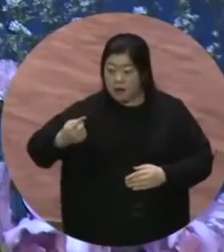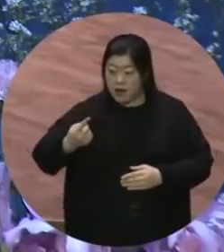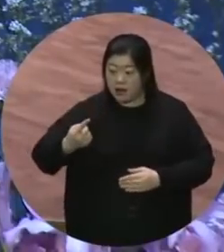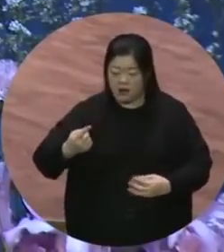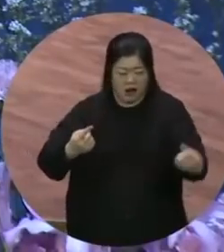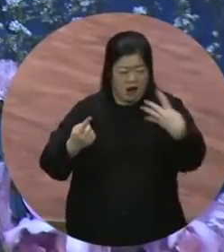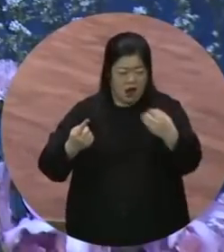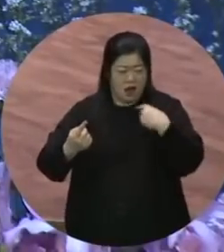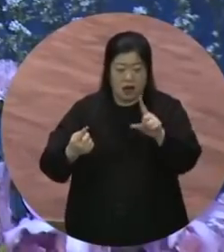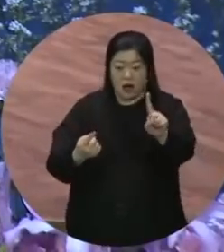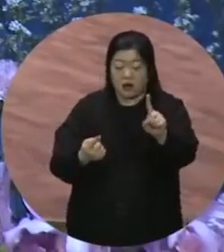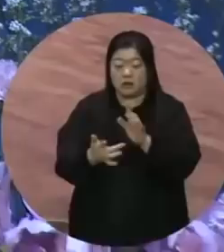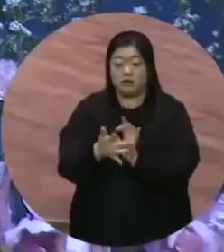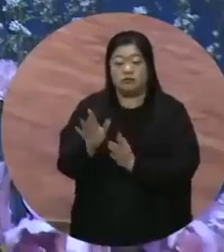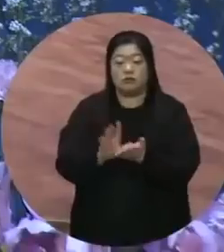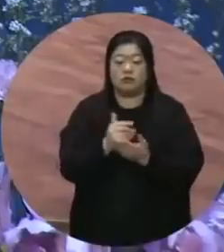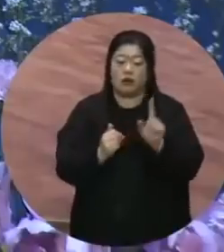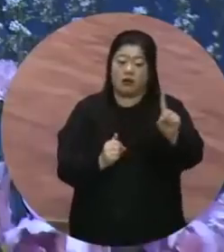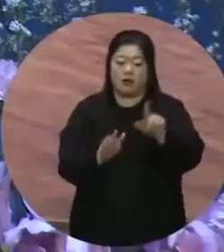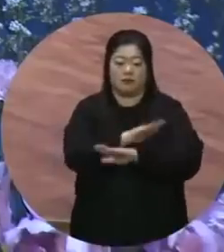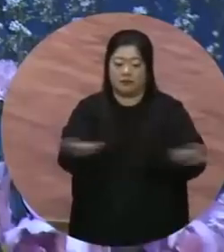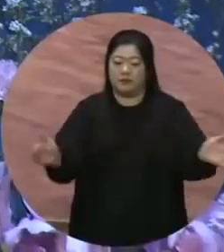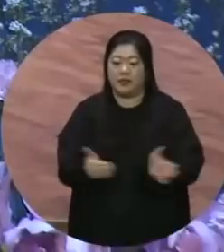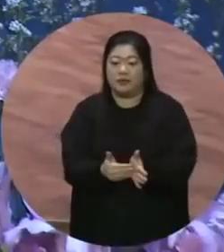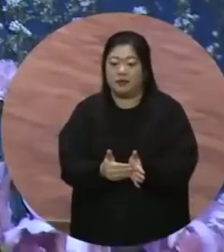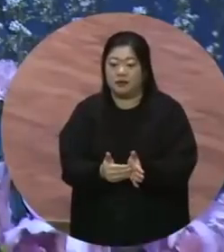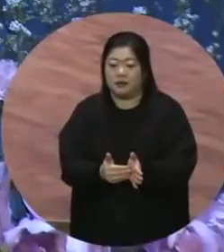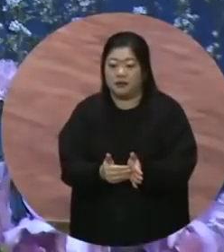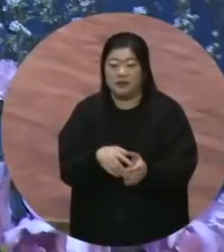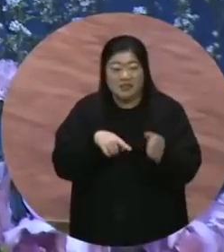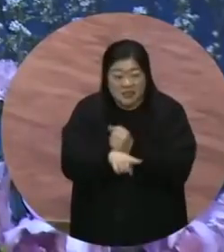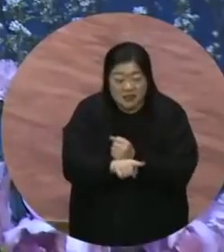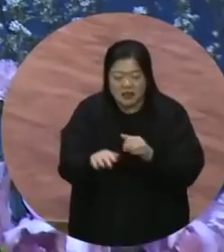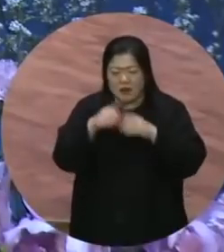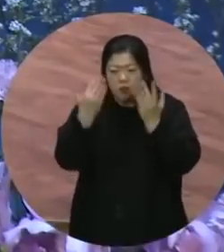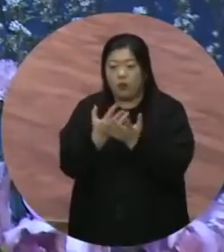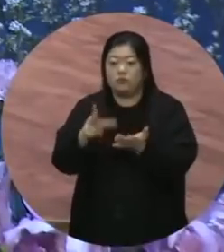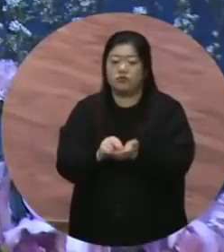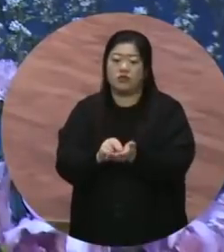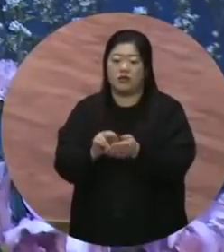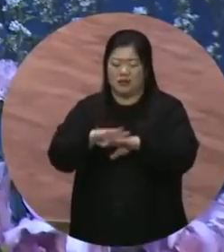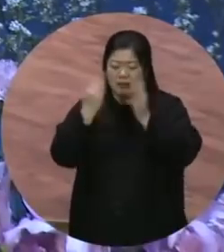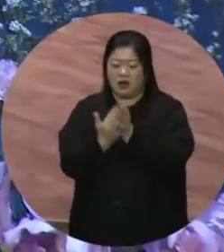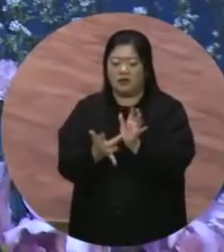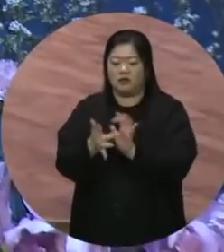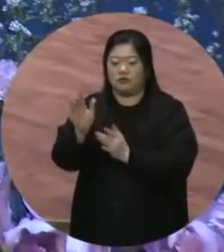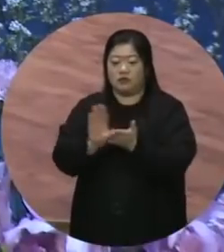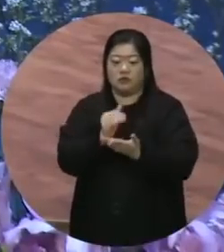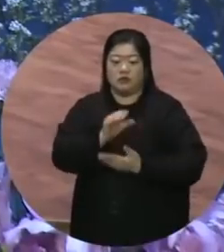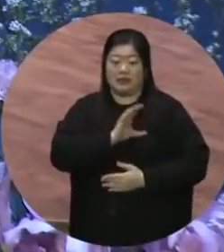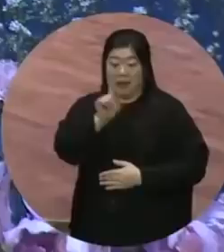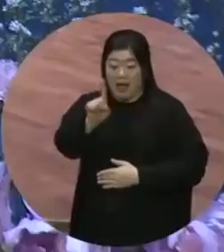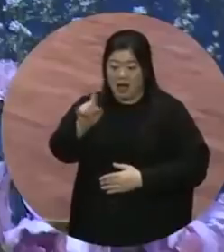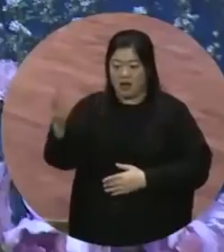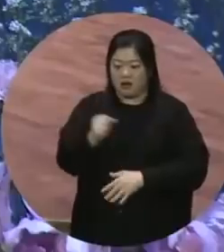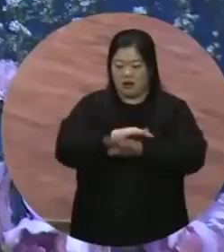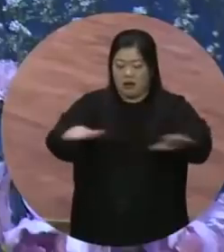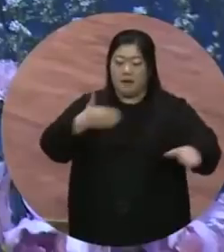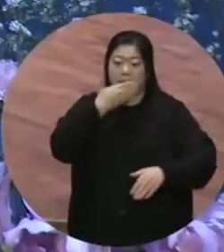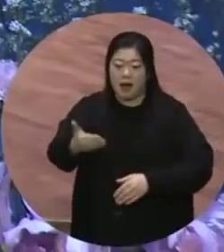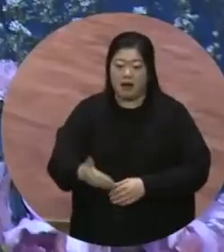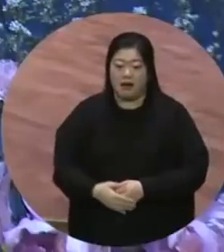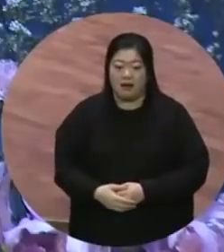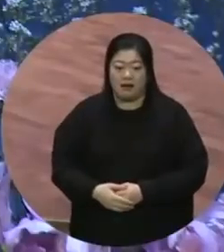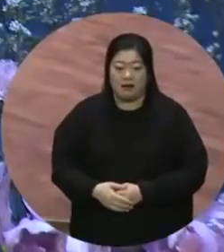질문 인생의 모든 문제 답은 예수 그리스도예요. 거기서 여러분 찾지 않으면 답이